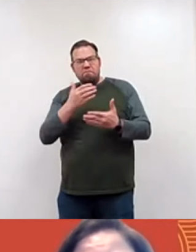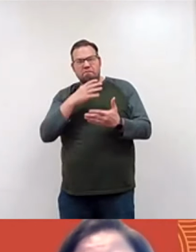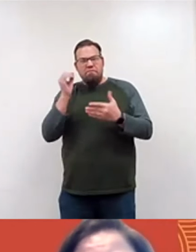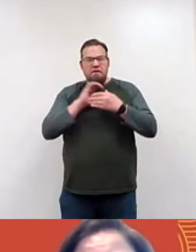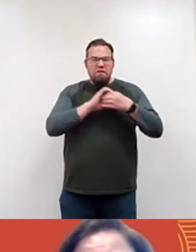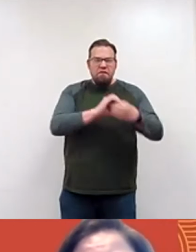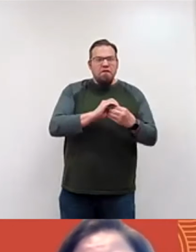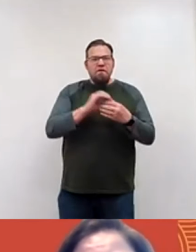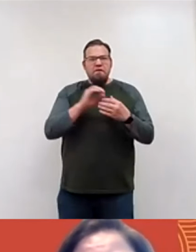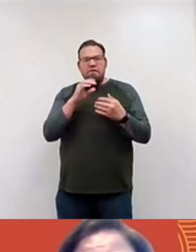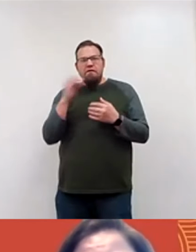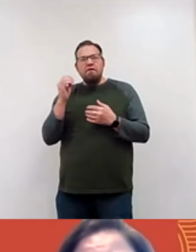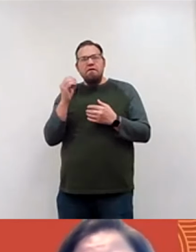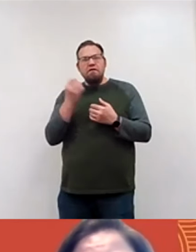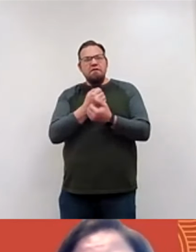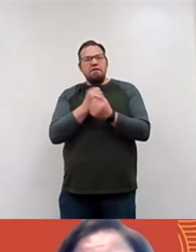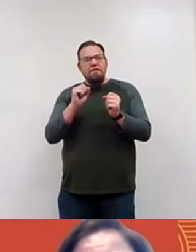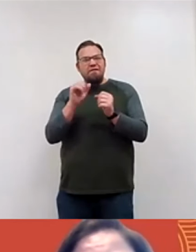عميقة جدا